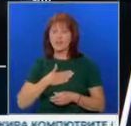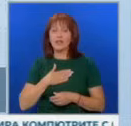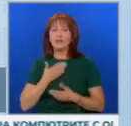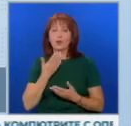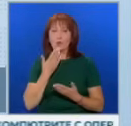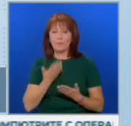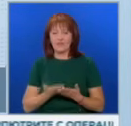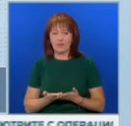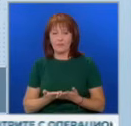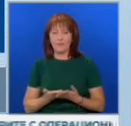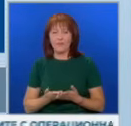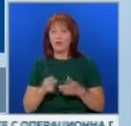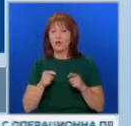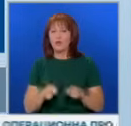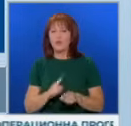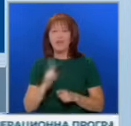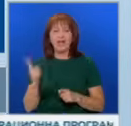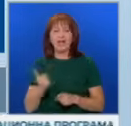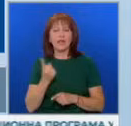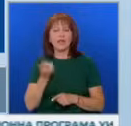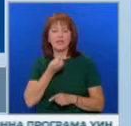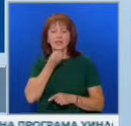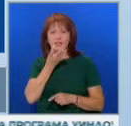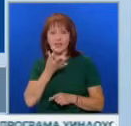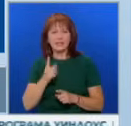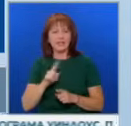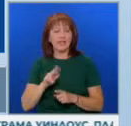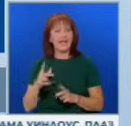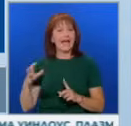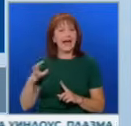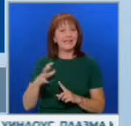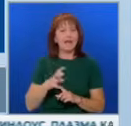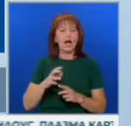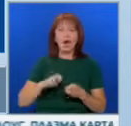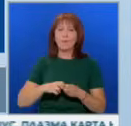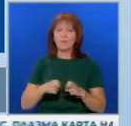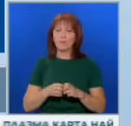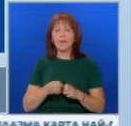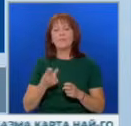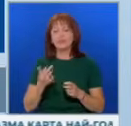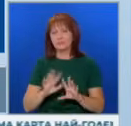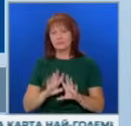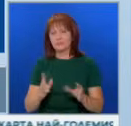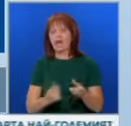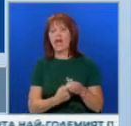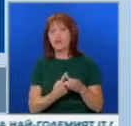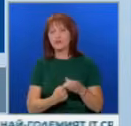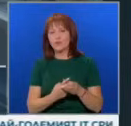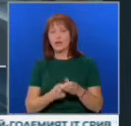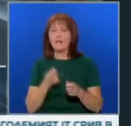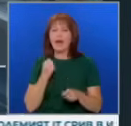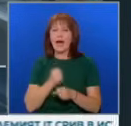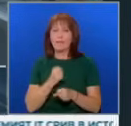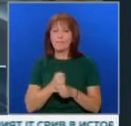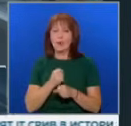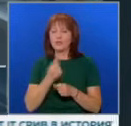обяви. Това не е инцидент със сигурността или кибератака. Проблемът е идентифициран, изолиран и се работи по отстраняването му.